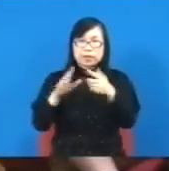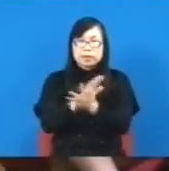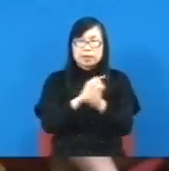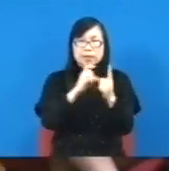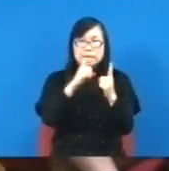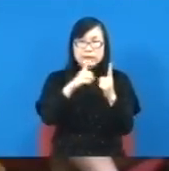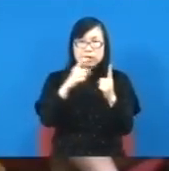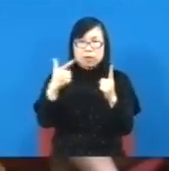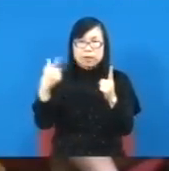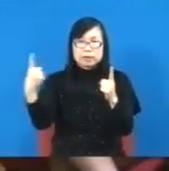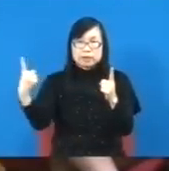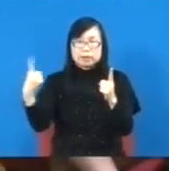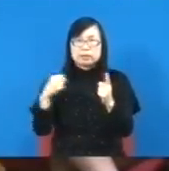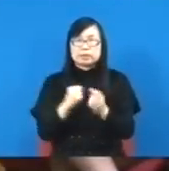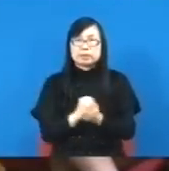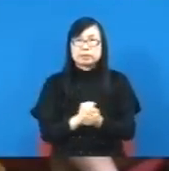1980年、81年呢北大